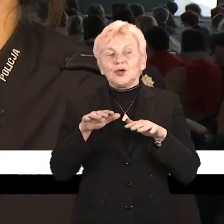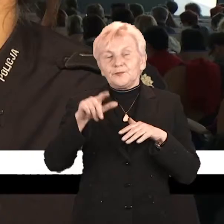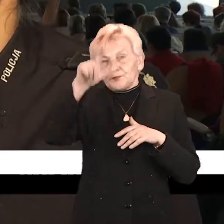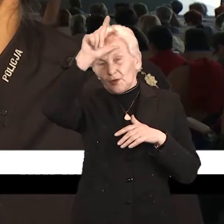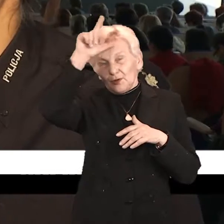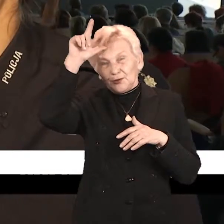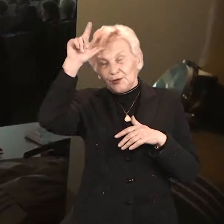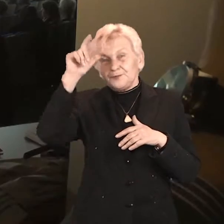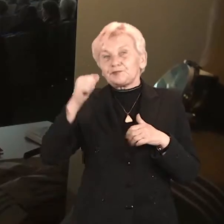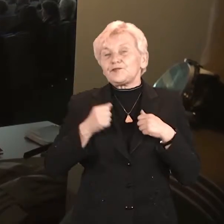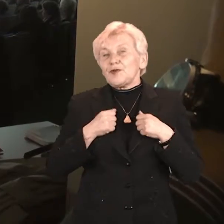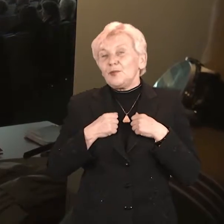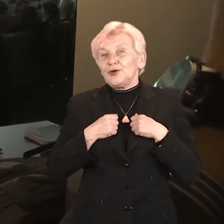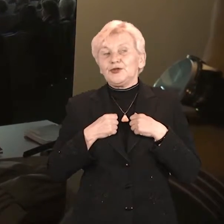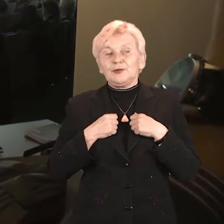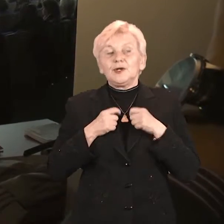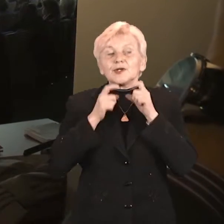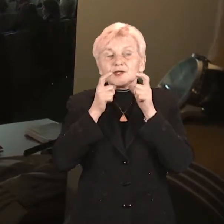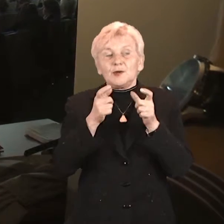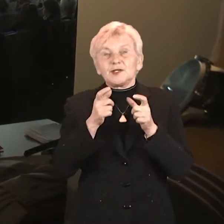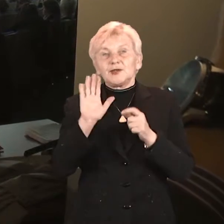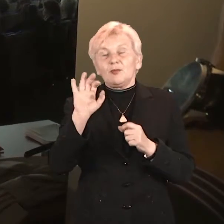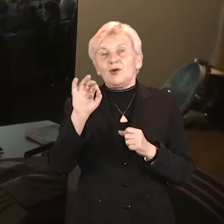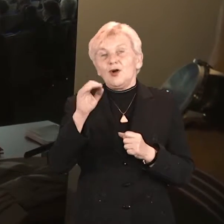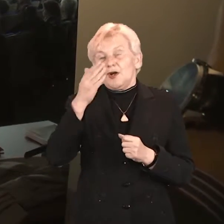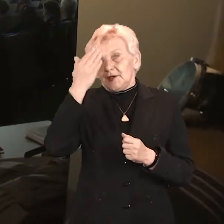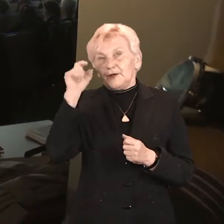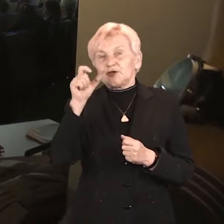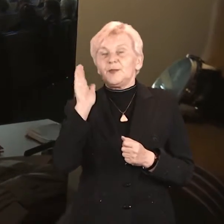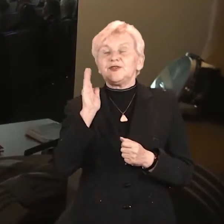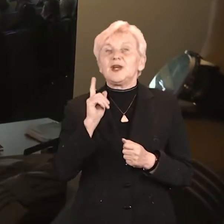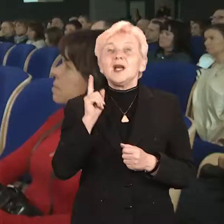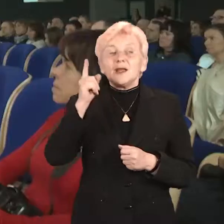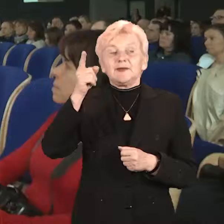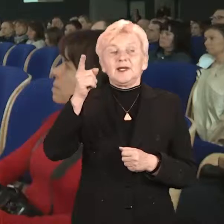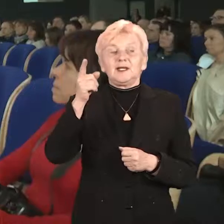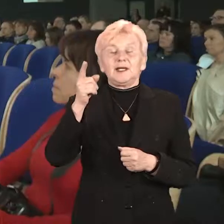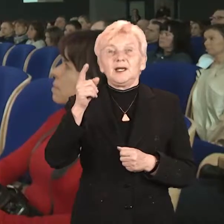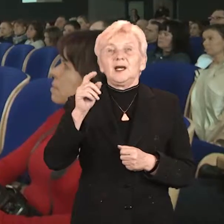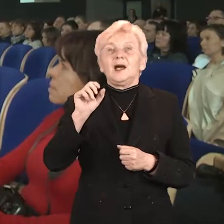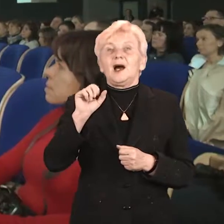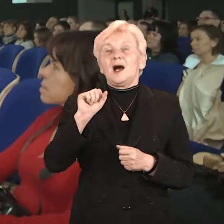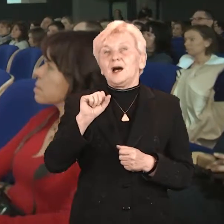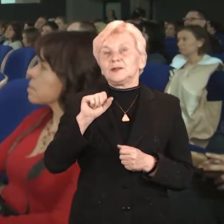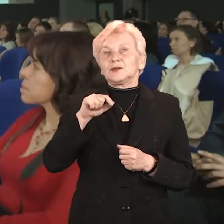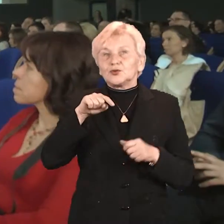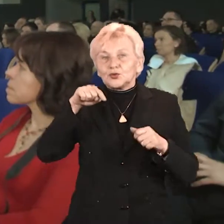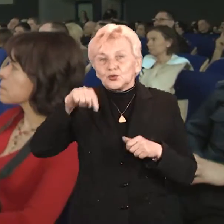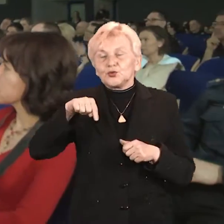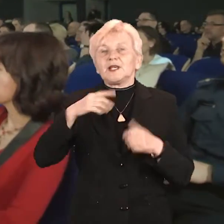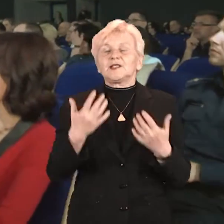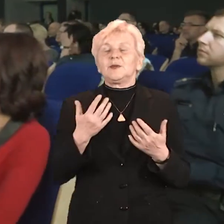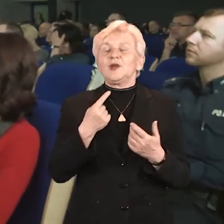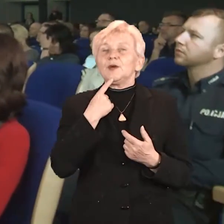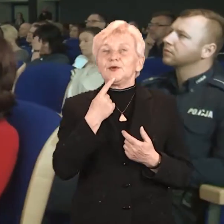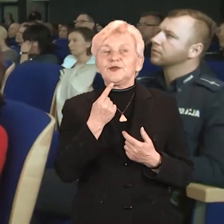zgłaszać, tego co się będzie działo dalej, jest na tyle mała, że to powstrzymuje ludzi od zgłaszania. W związku z tym w naszej kampanii przede wszystkim